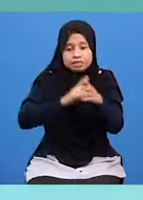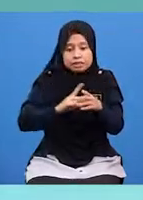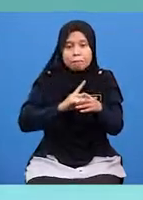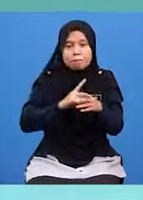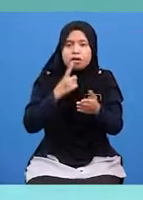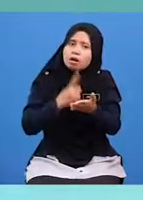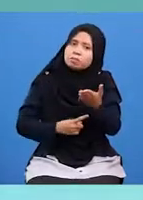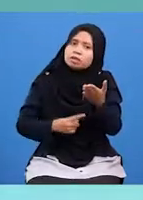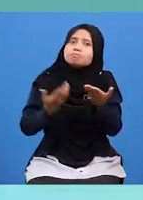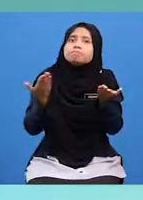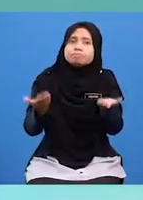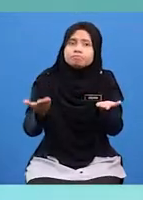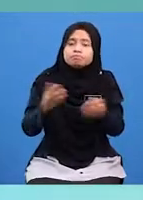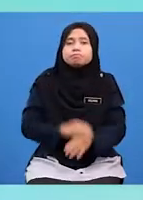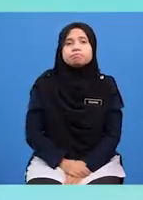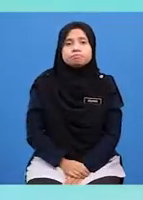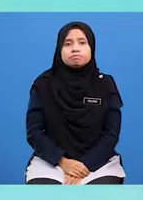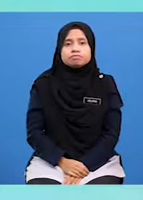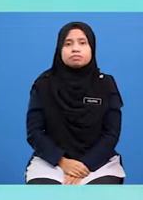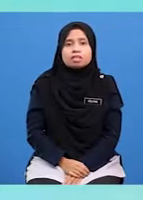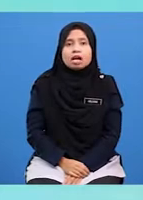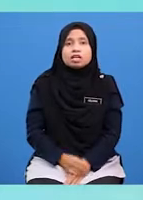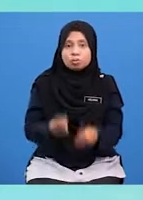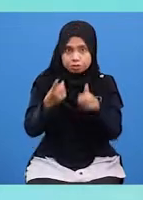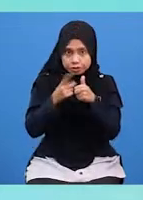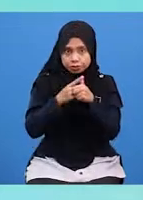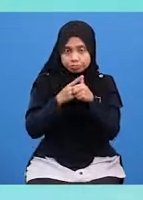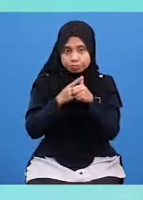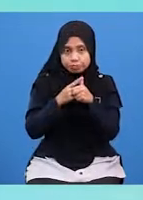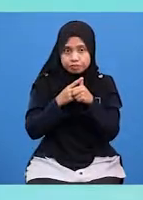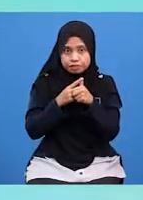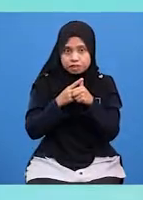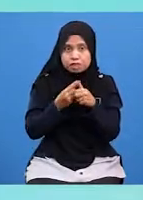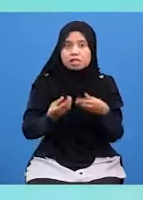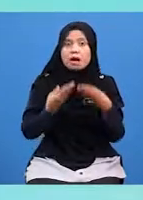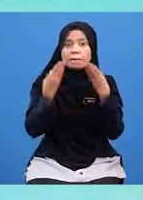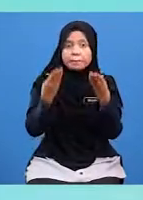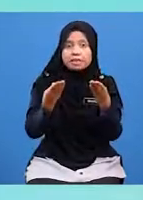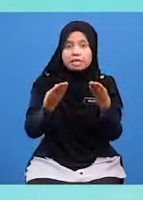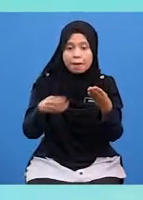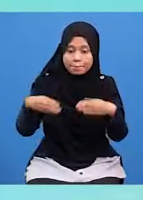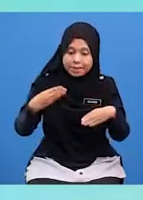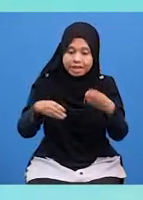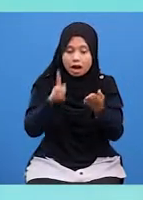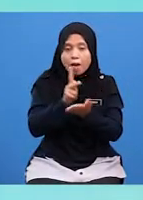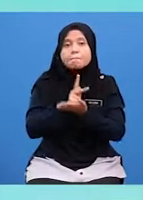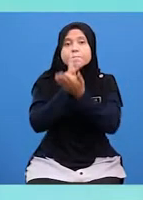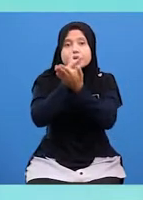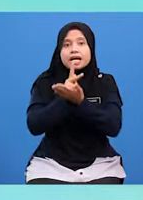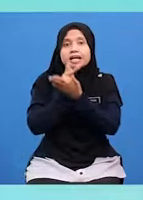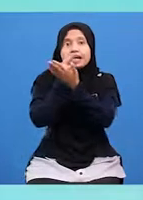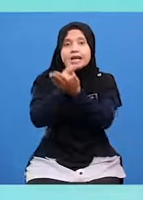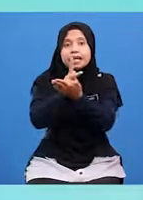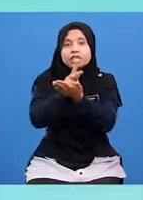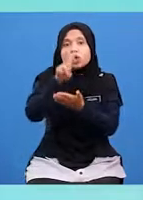Apakah sumbangan beliau? Sumbangan yang pertama, sumbangan dalam bidang pelayaran. Pelayarannya